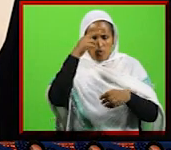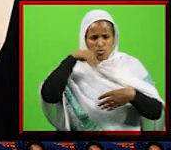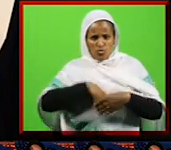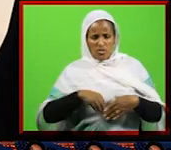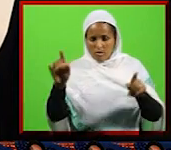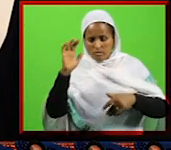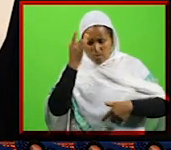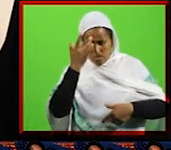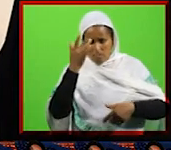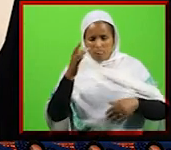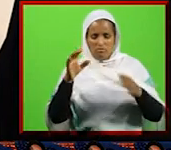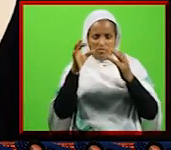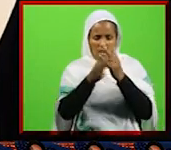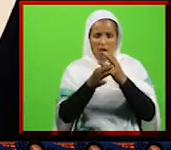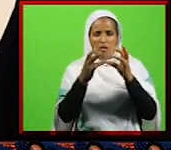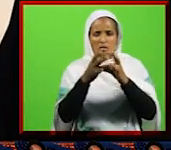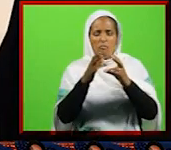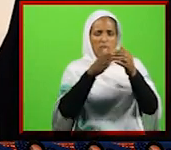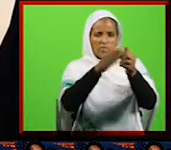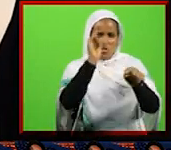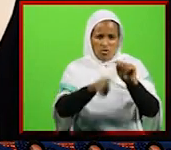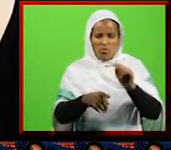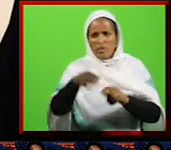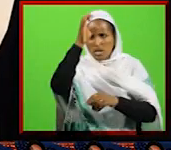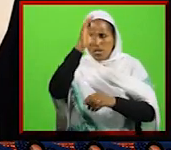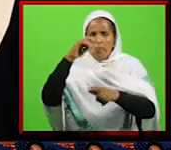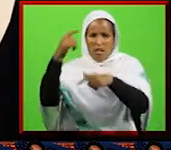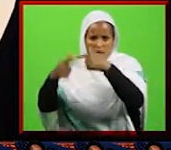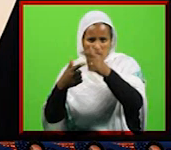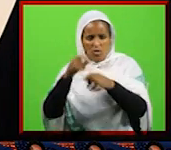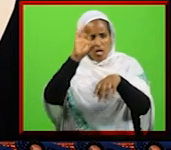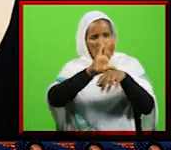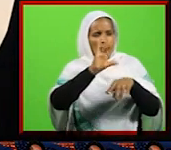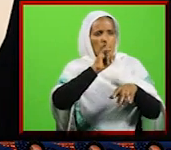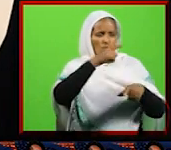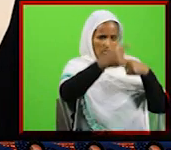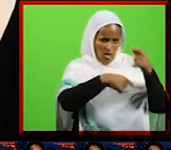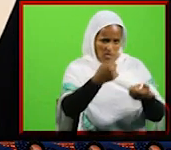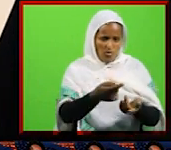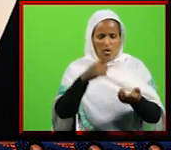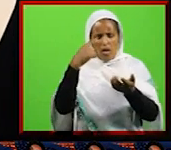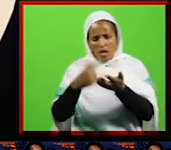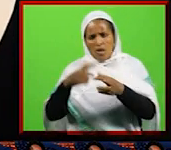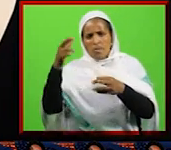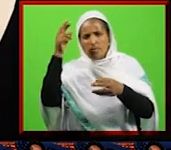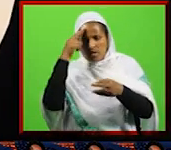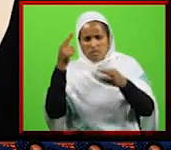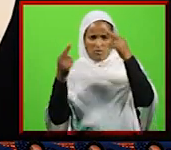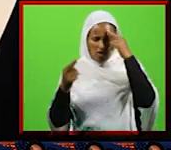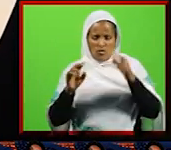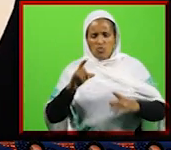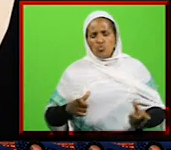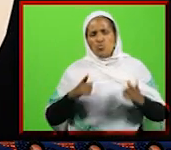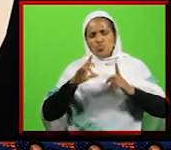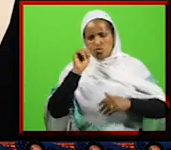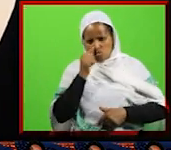ሊሆን ይችላል። በዚህ ጊዜ ግን በሽታው ማለት ትዳር መምራት አልቻልሁም፣ ጸበል ልሄድ ነው፣ ወደ ገዳም ነው የምሄደው፣